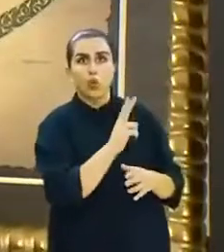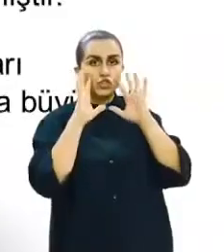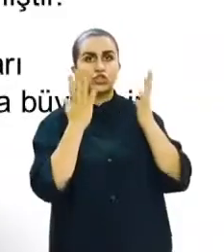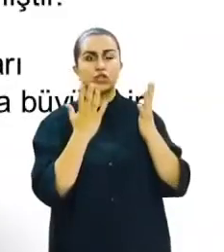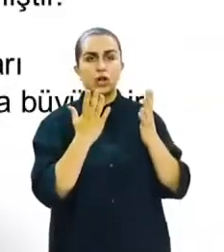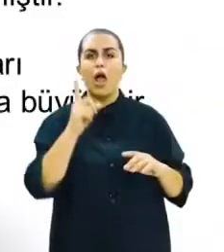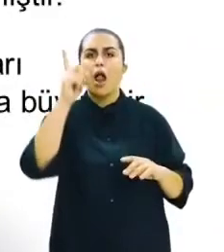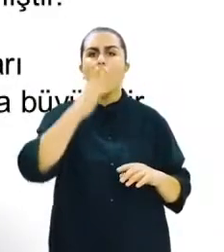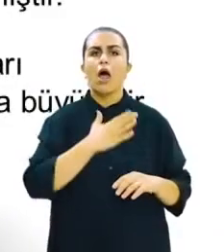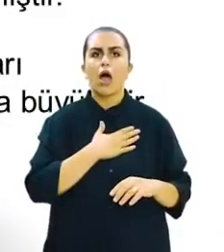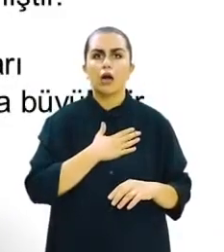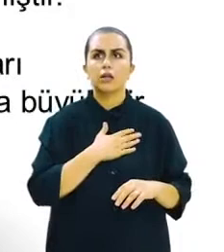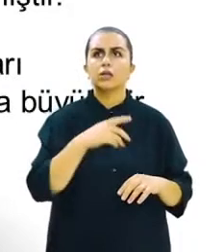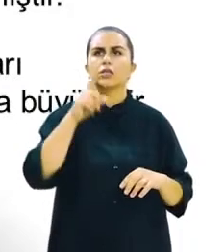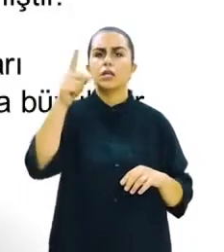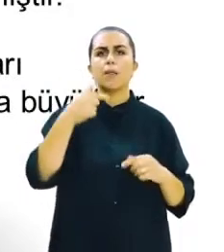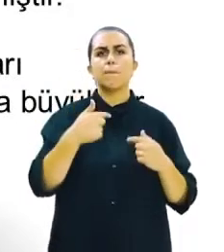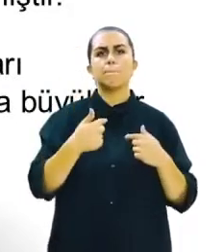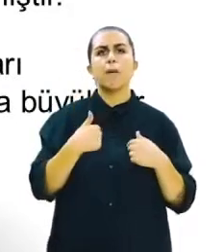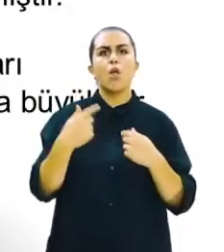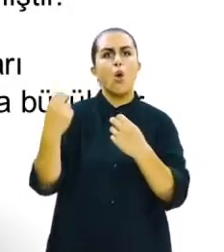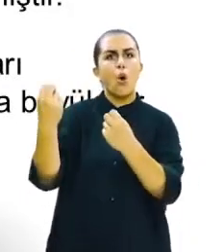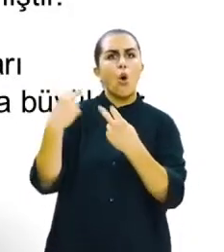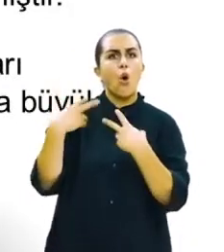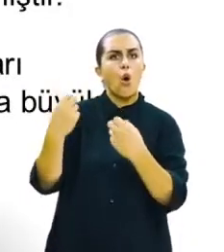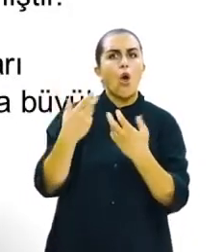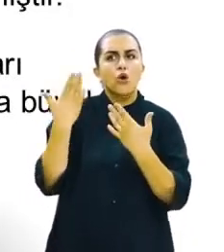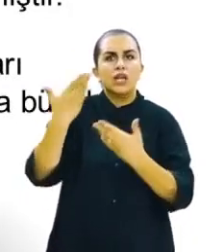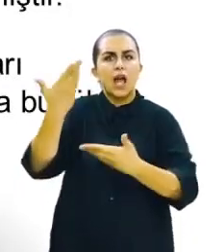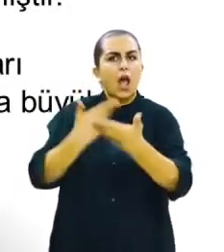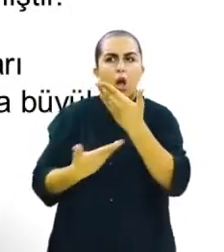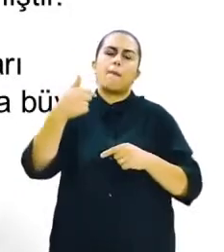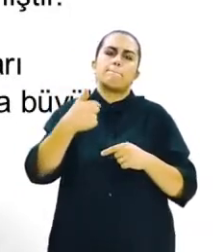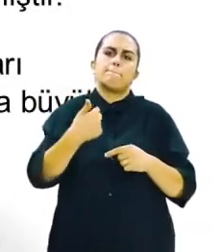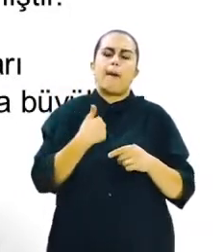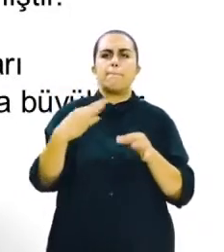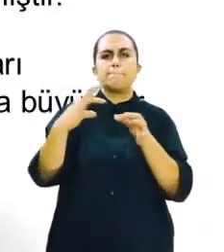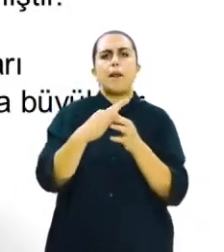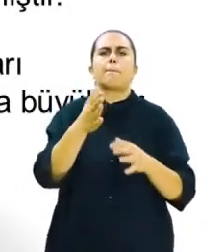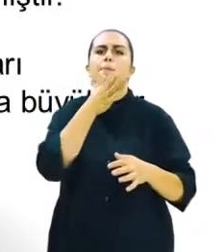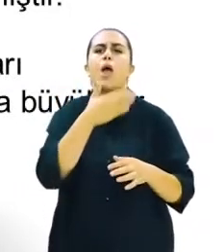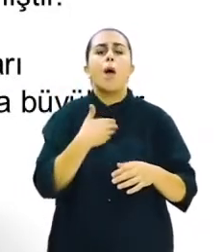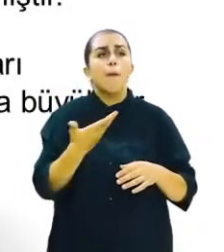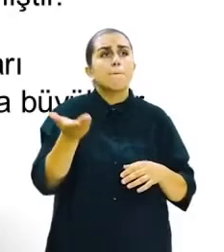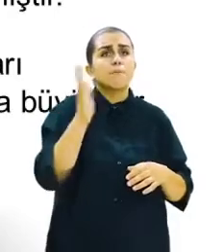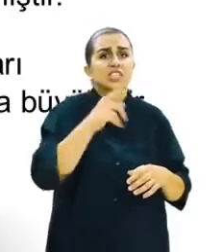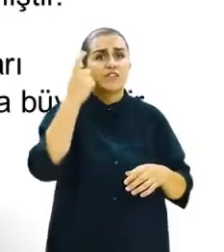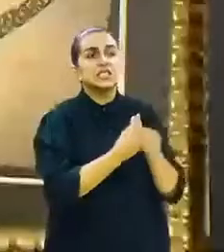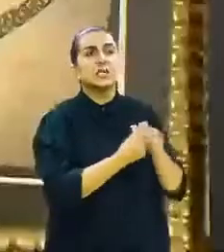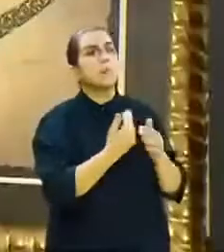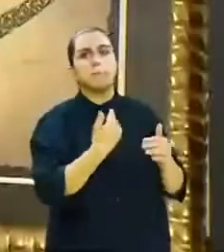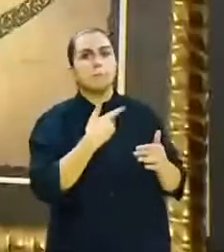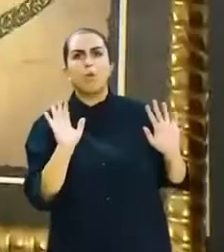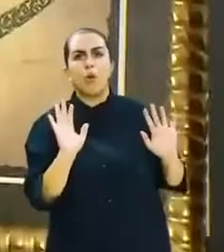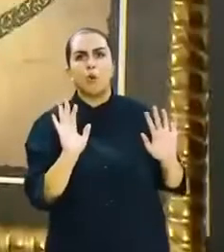ne derler ki Ey Allah'ım senin bize öğrettiğin ilinden başka bir şey bilmeyiz başka bir şeyin bilgisinin sahibi